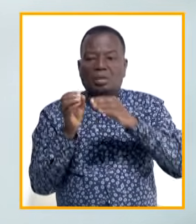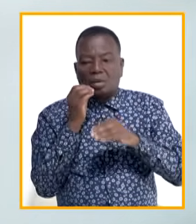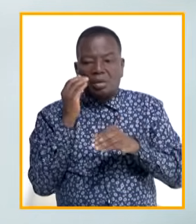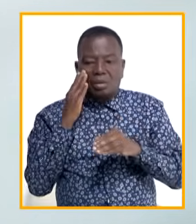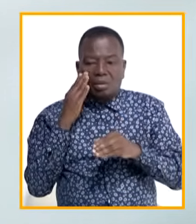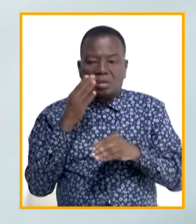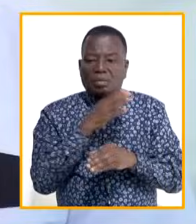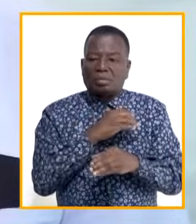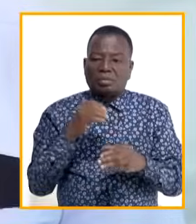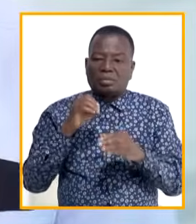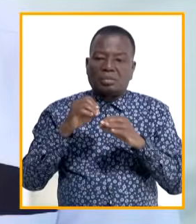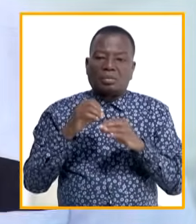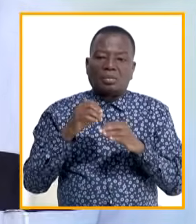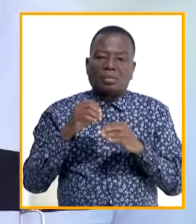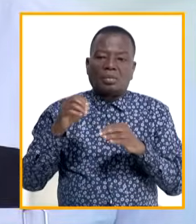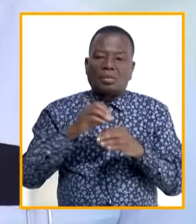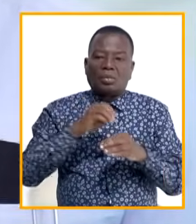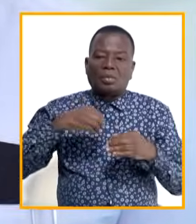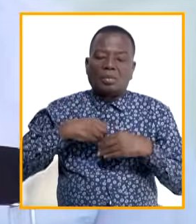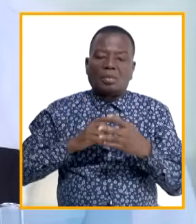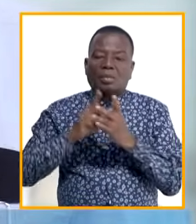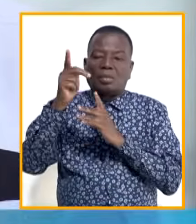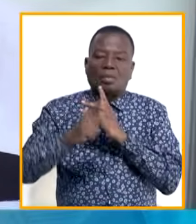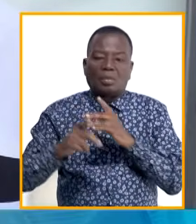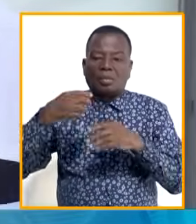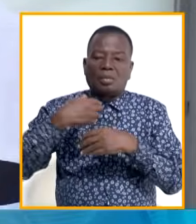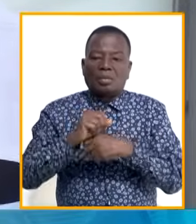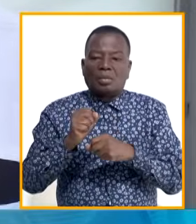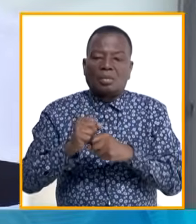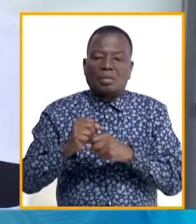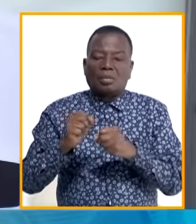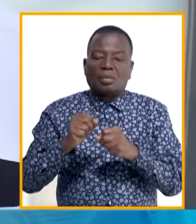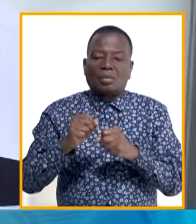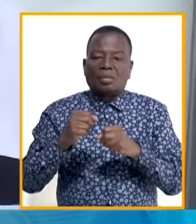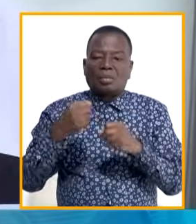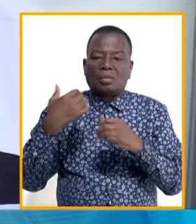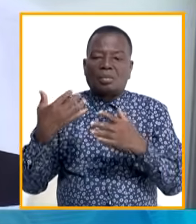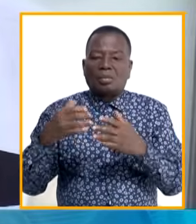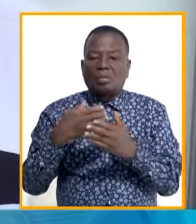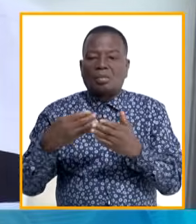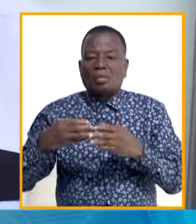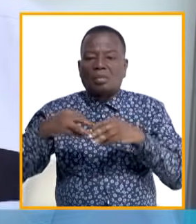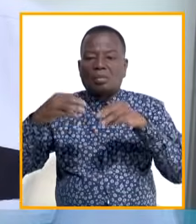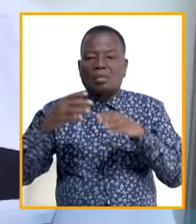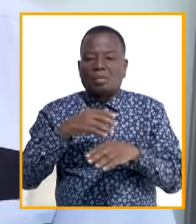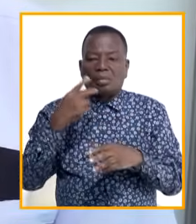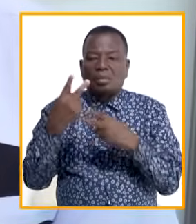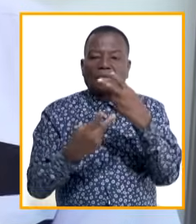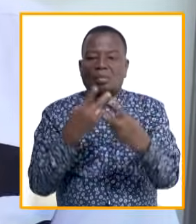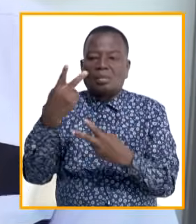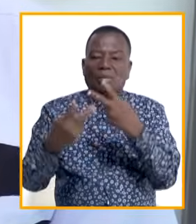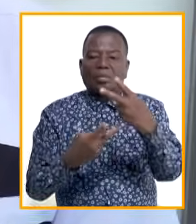fait partie du décor. On a pour projet de créer une quincaillerie. Donc il fallait que véritablement on vienne vraiment